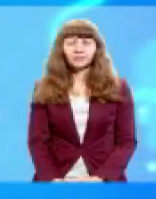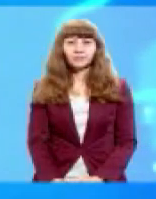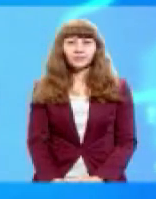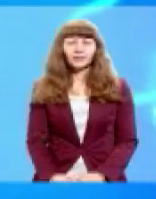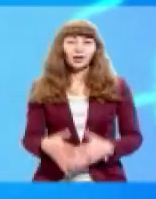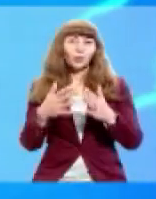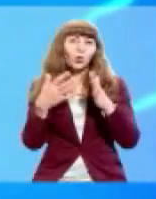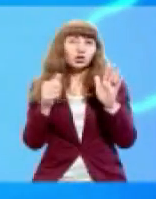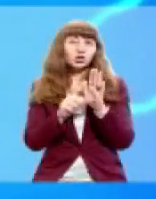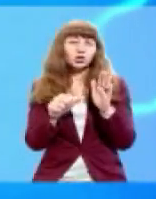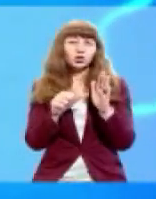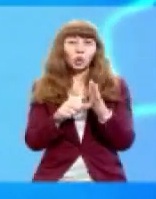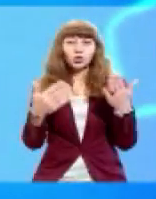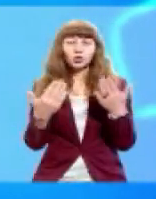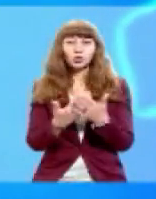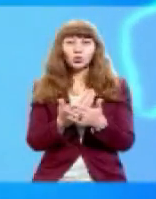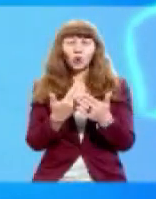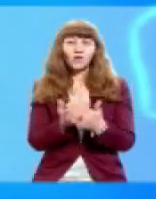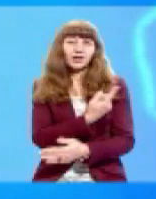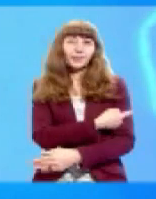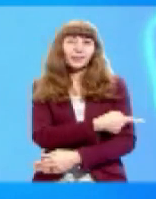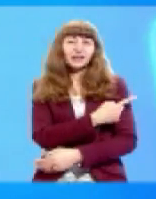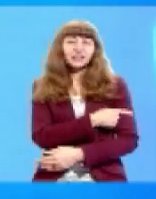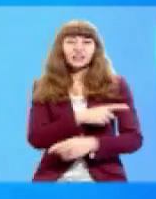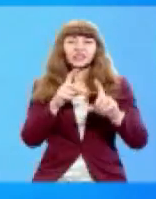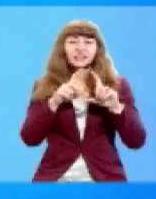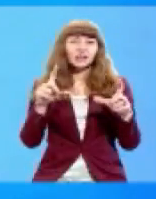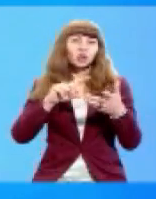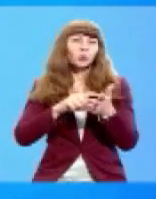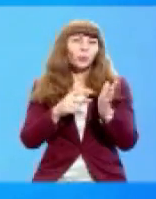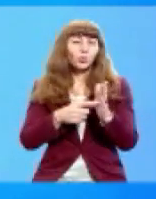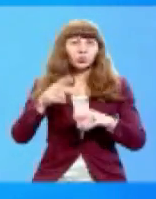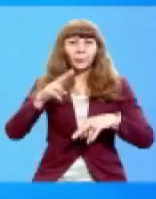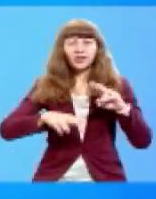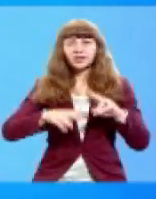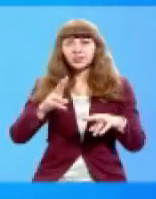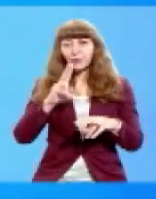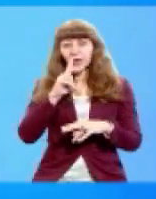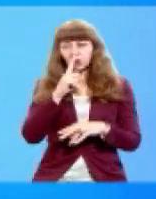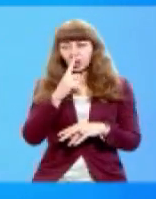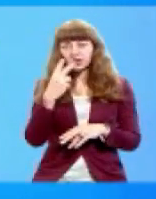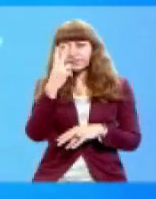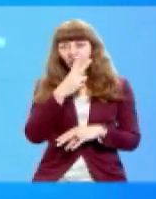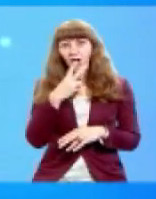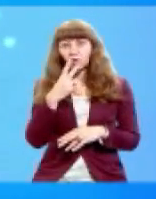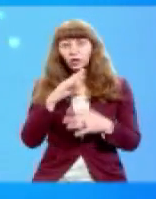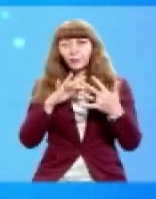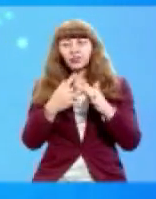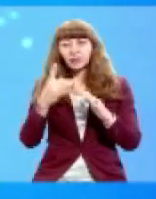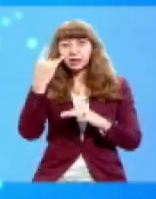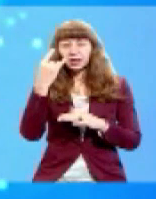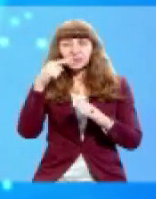Алдағы 2 жылда елдегі ауылдарда 655 алғашқы медициналық санитарлық көмек көрсету нысандары салынбақ. Бұл туралы үкімет